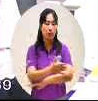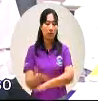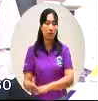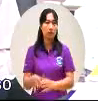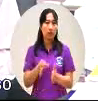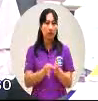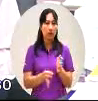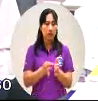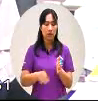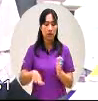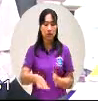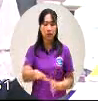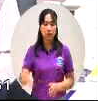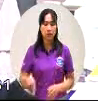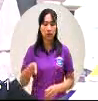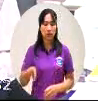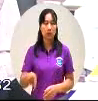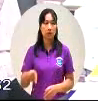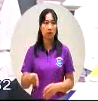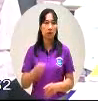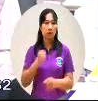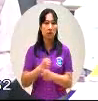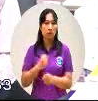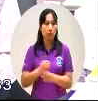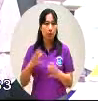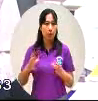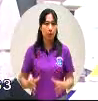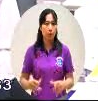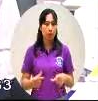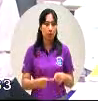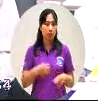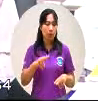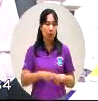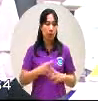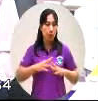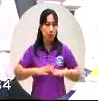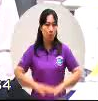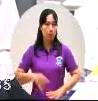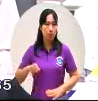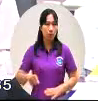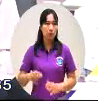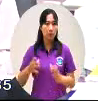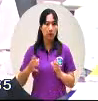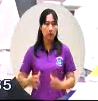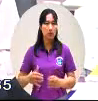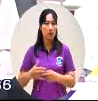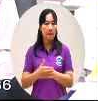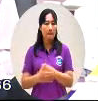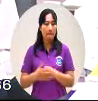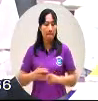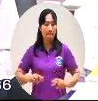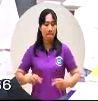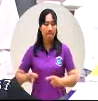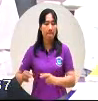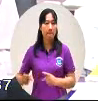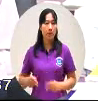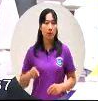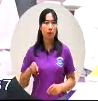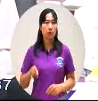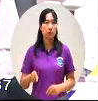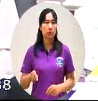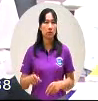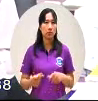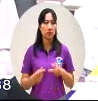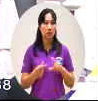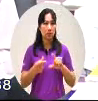做一个公共基层一种设备来维修啊？因为我想区公